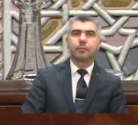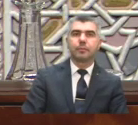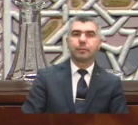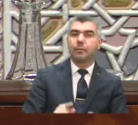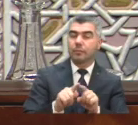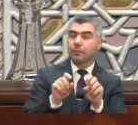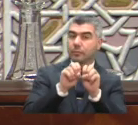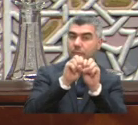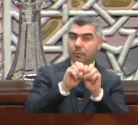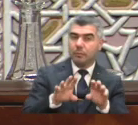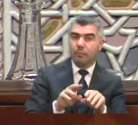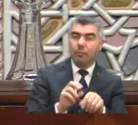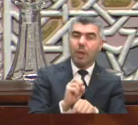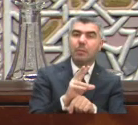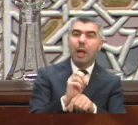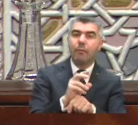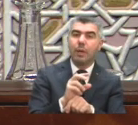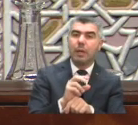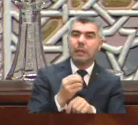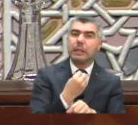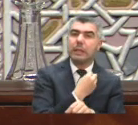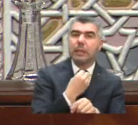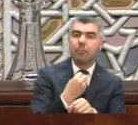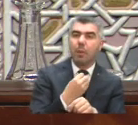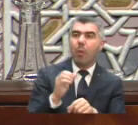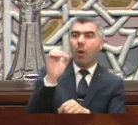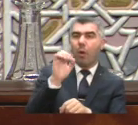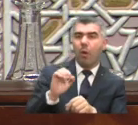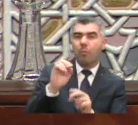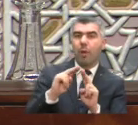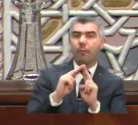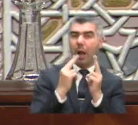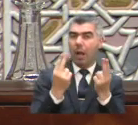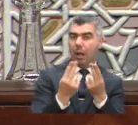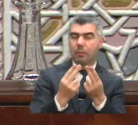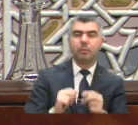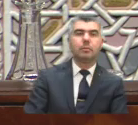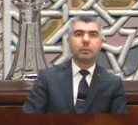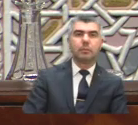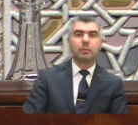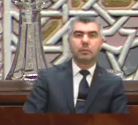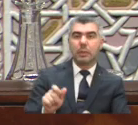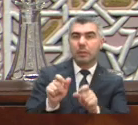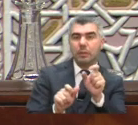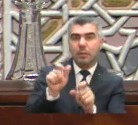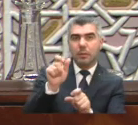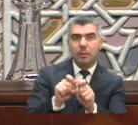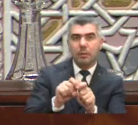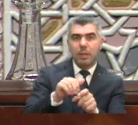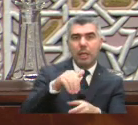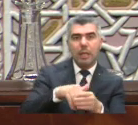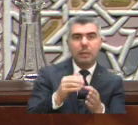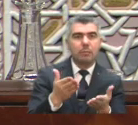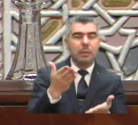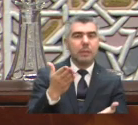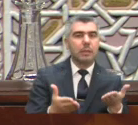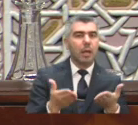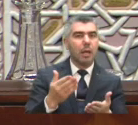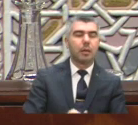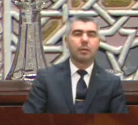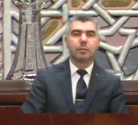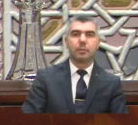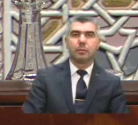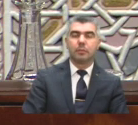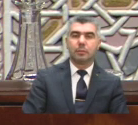تنامي ظاهرة هجرة الأطر الطبية إلى الخارج لاستيلاس والسادة النواب المحترمين من الفريق الاستقلالي للوحدة